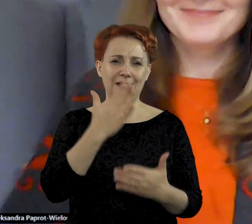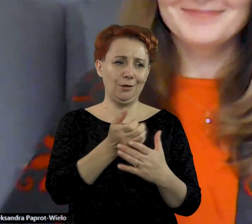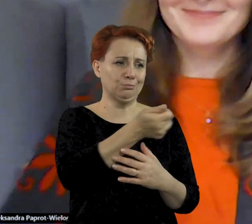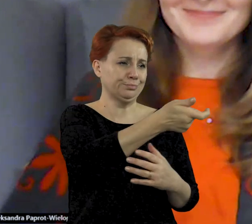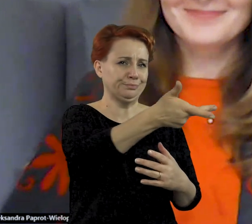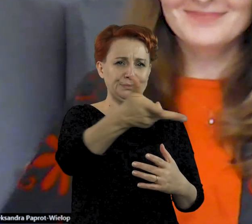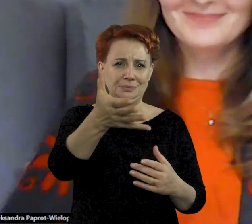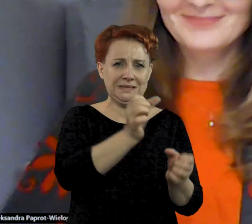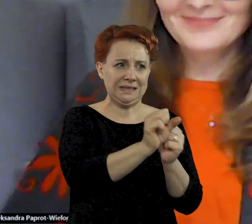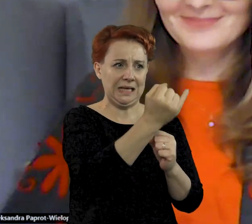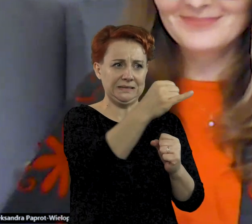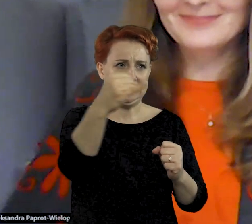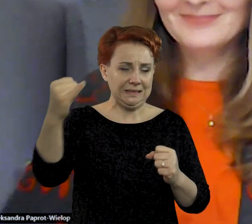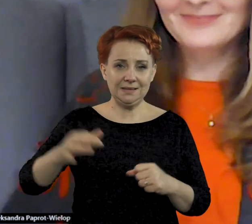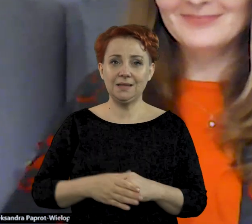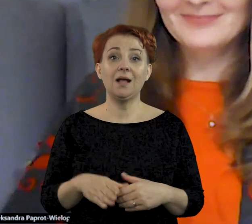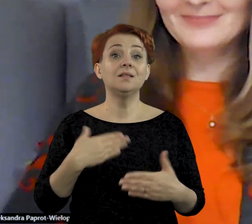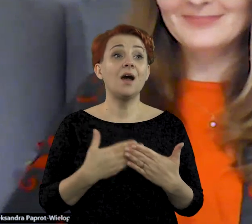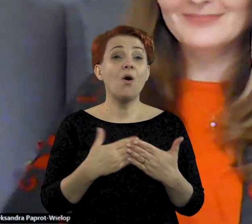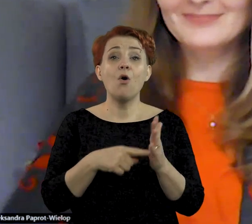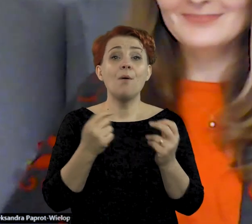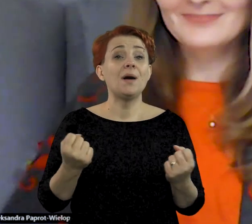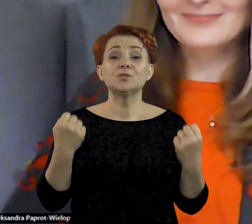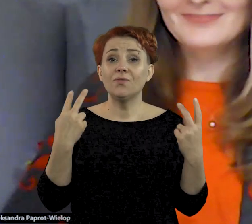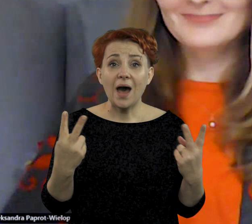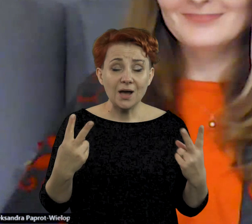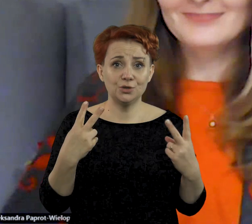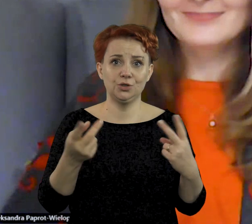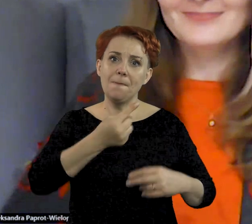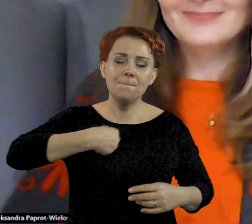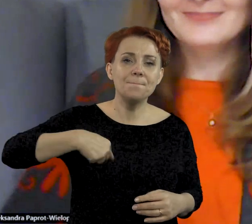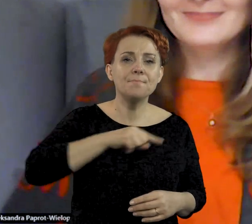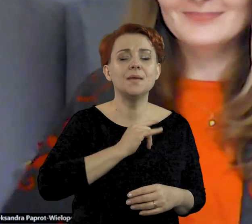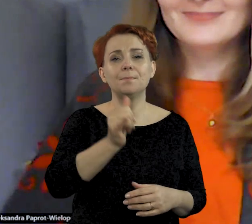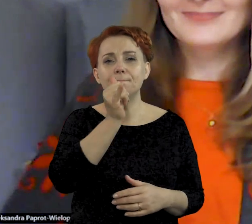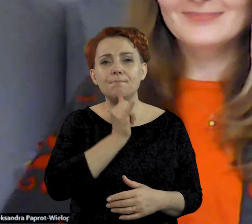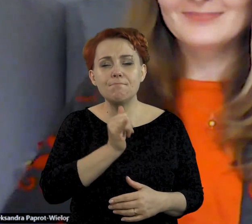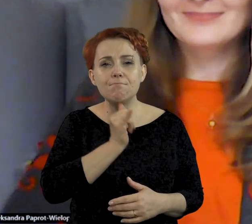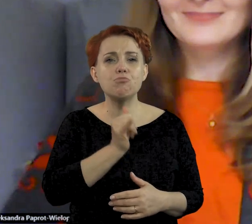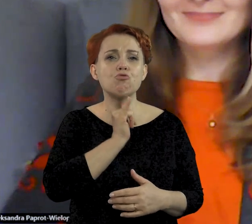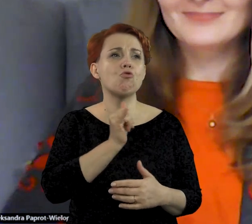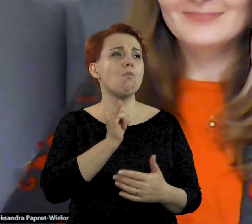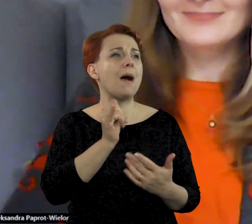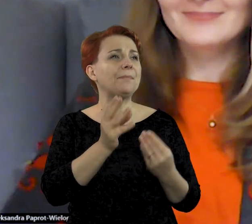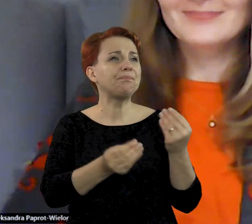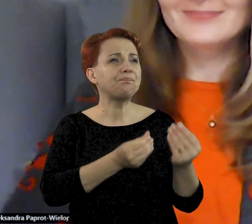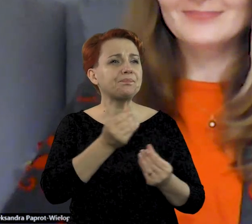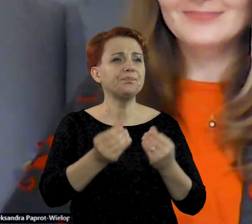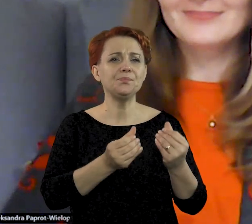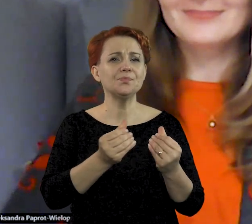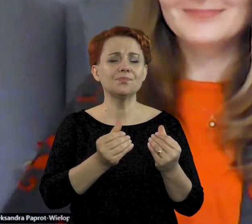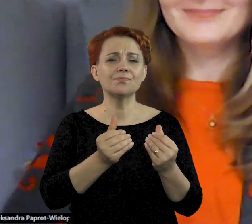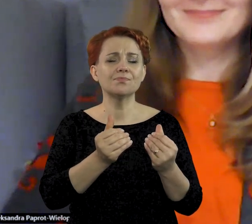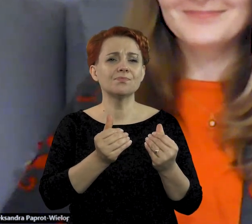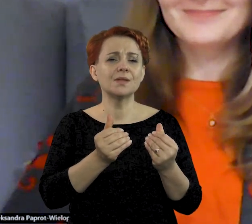też jest bardzo ważny ruch związany z tym, że próbujemy przerwać też takie